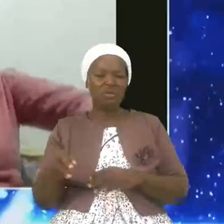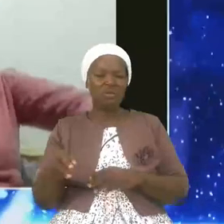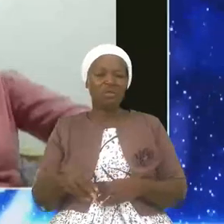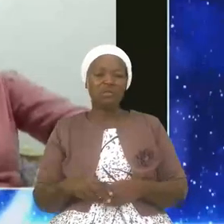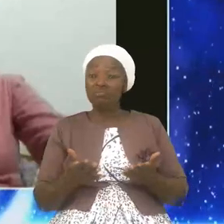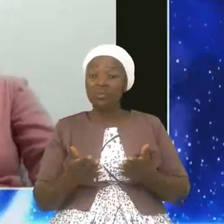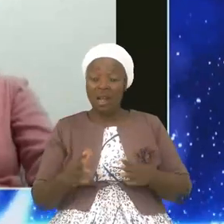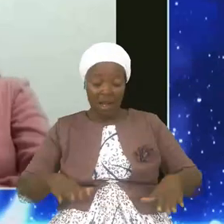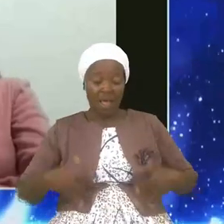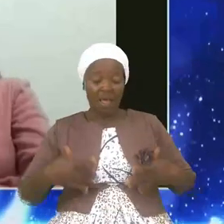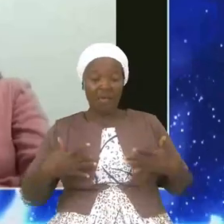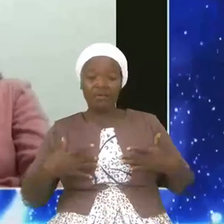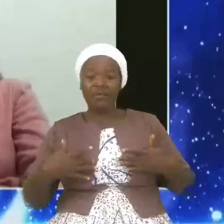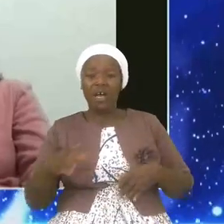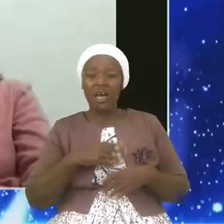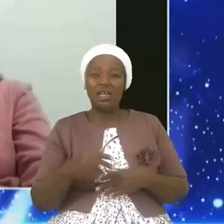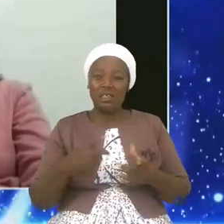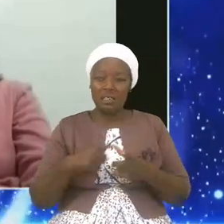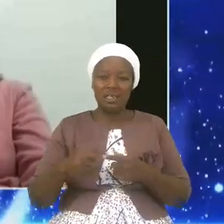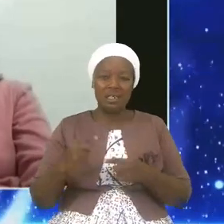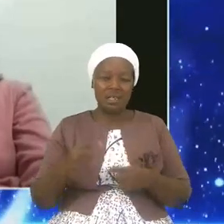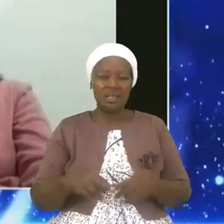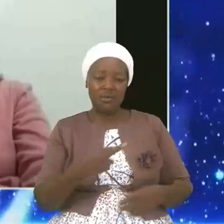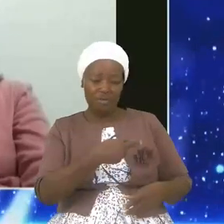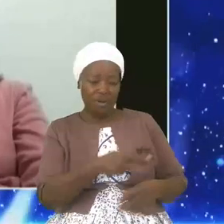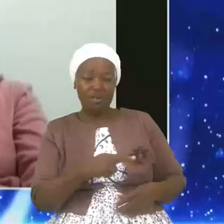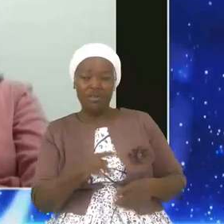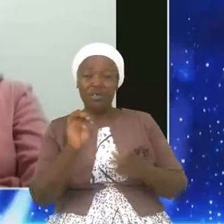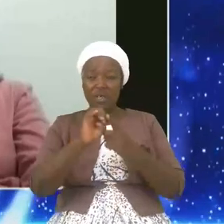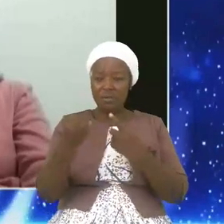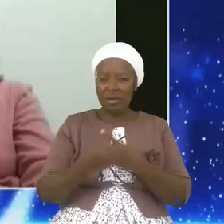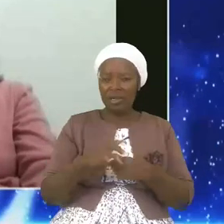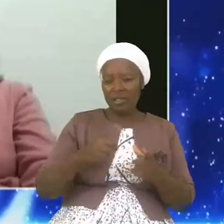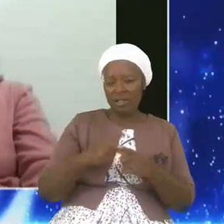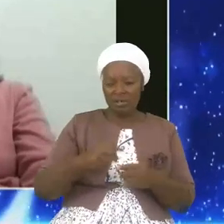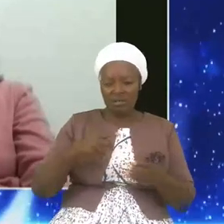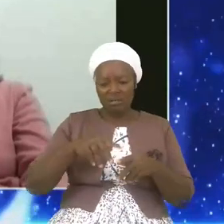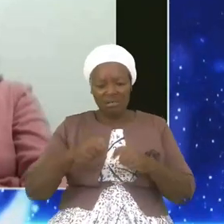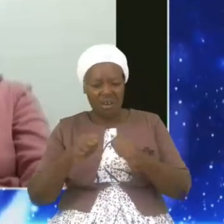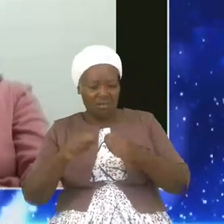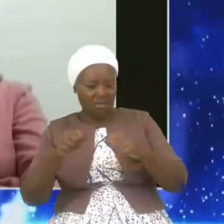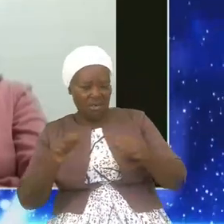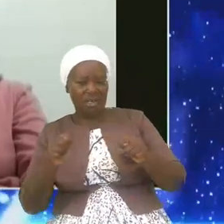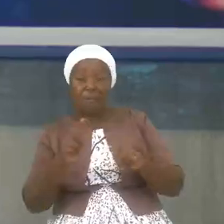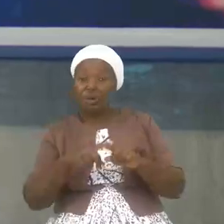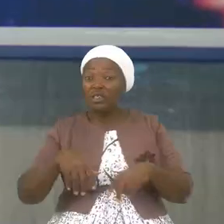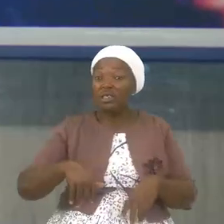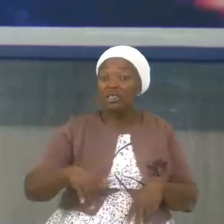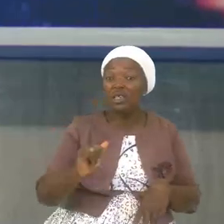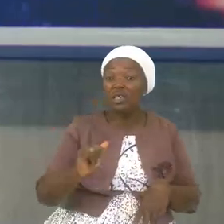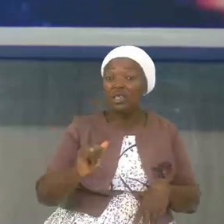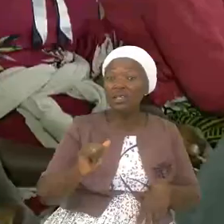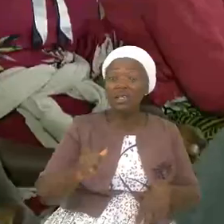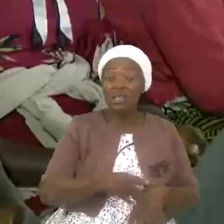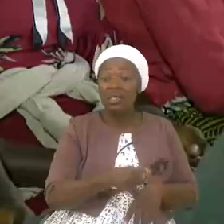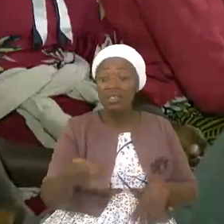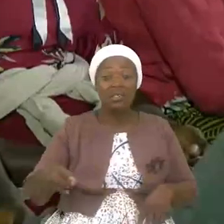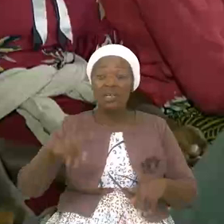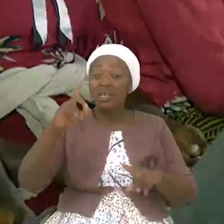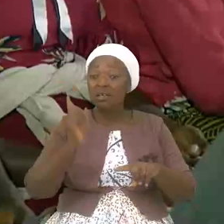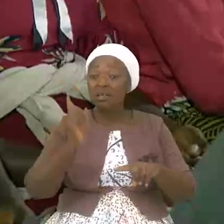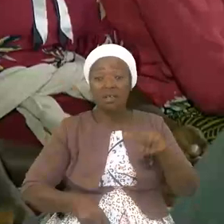mouvement religieux, dans une atmosphère religieuse. Et ils font leur manœuvre. Mais ils ne pouvaient rien